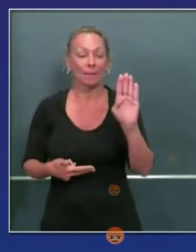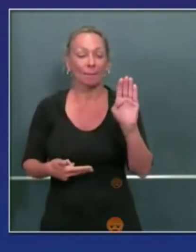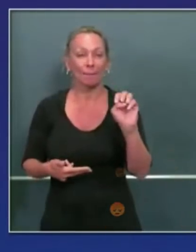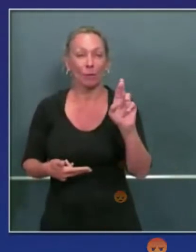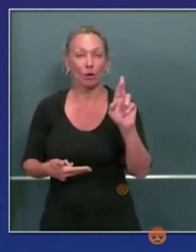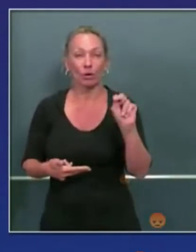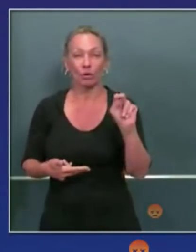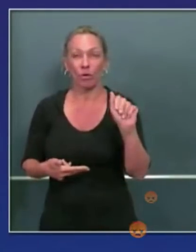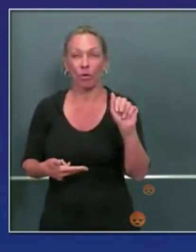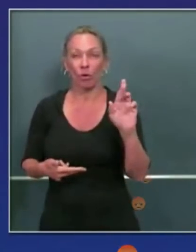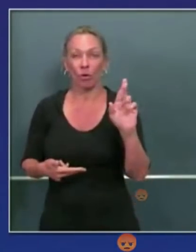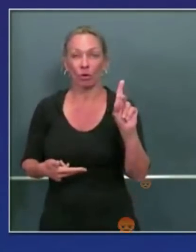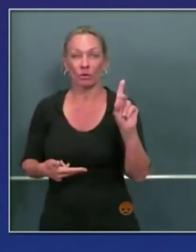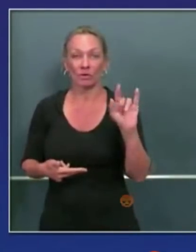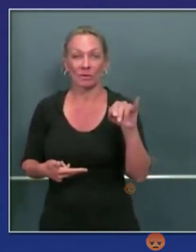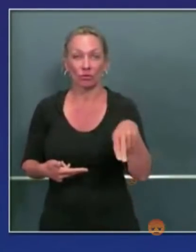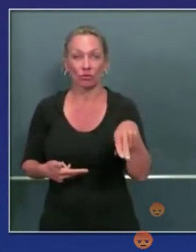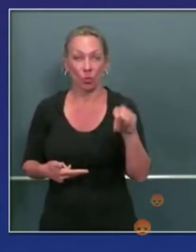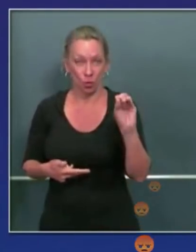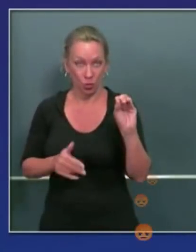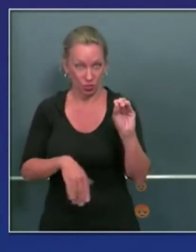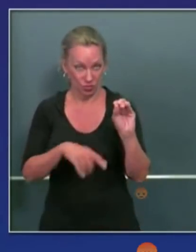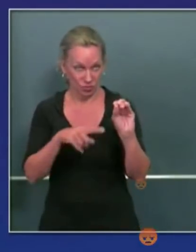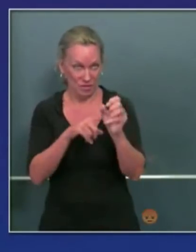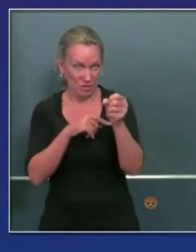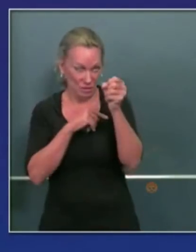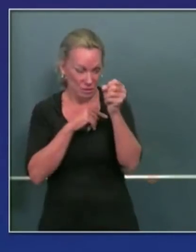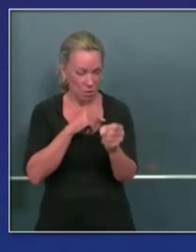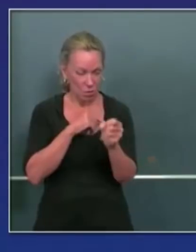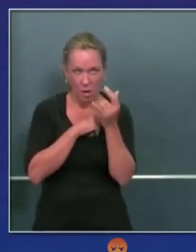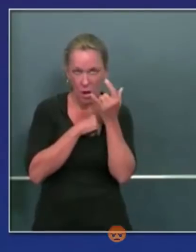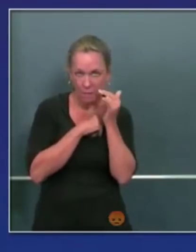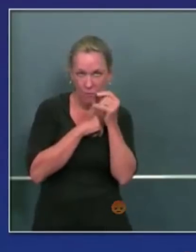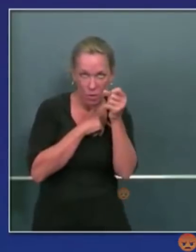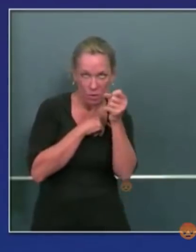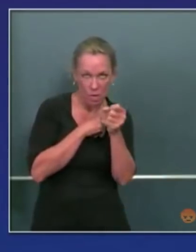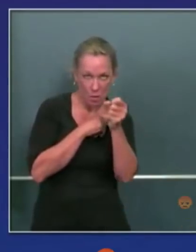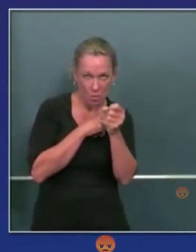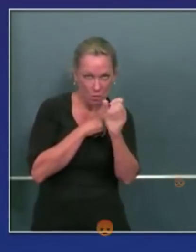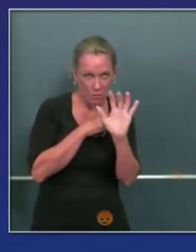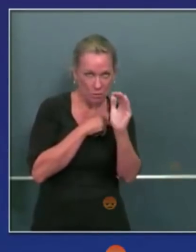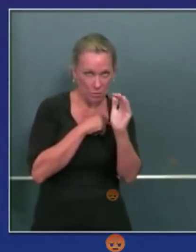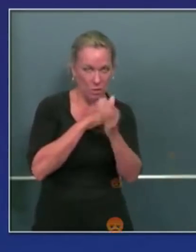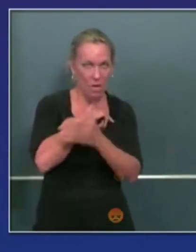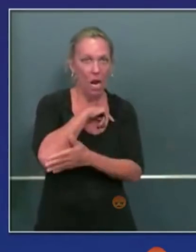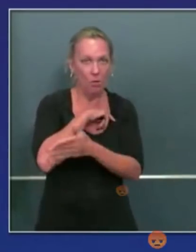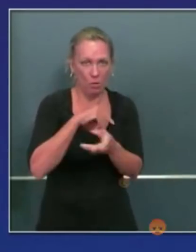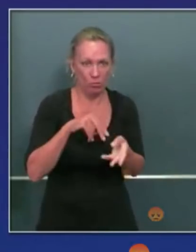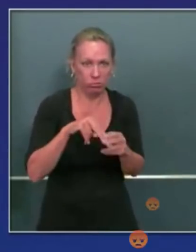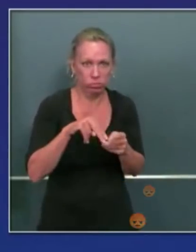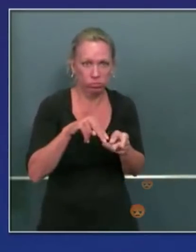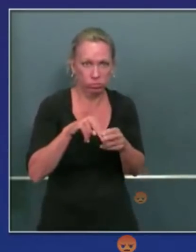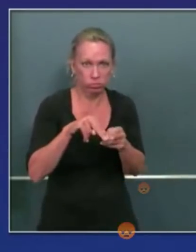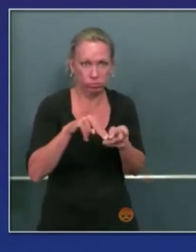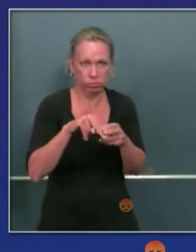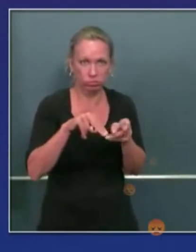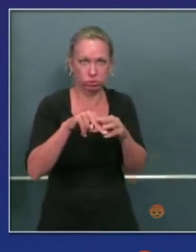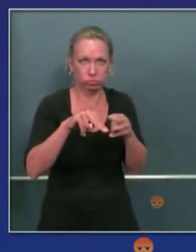Sacramento rise in County thì cases. And then cái looking at phần phía Imperial Bắc County California again, thì là we sent gia tăng là tại vì do entire các team cái of buổi senior